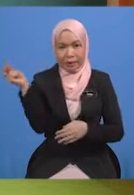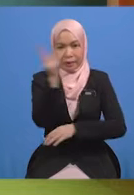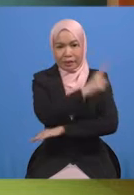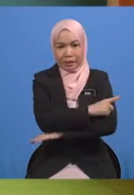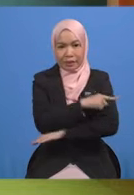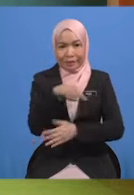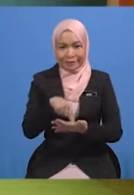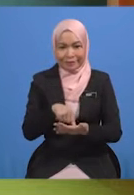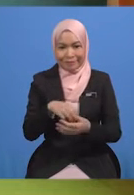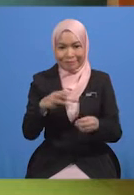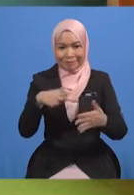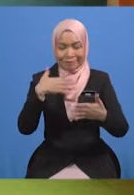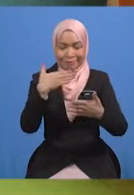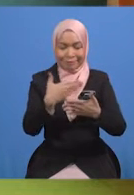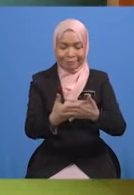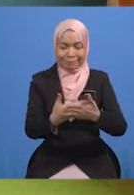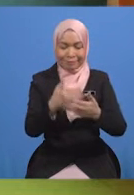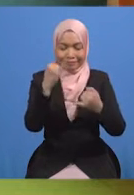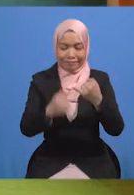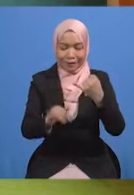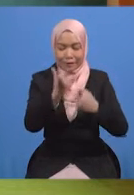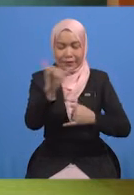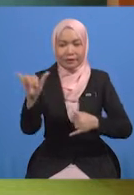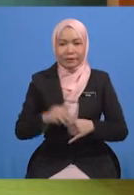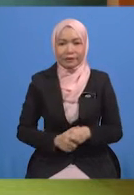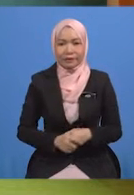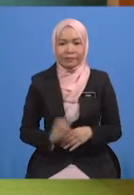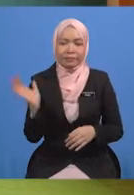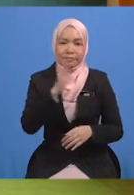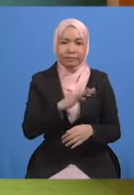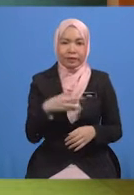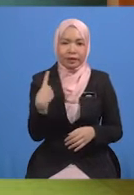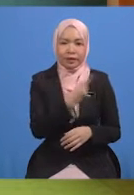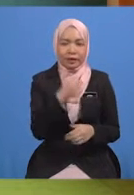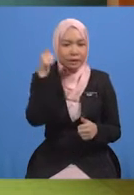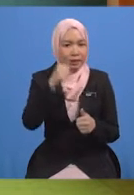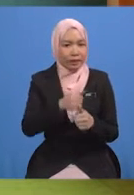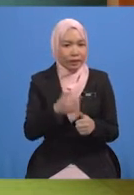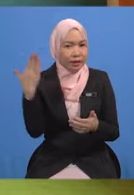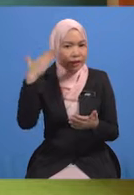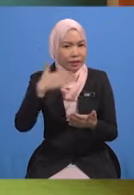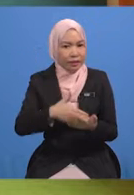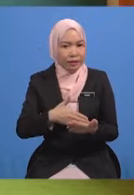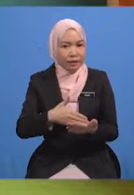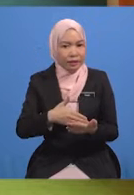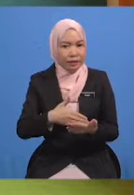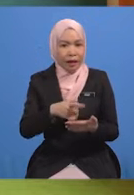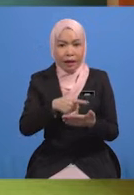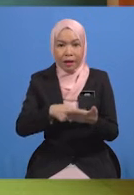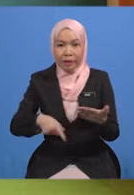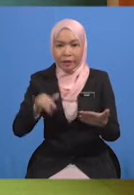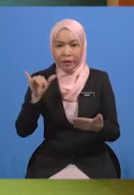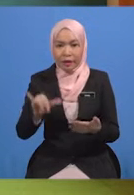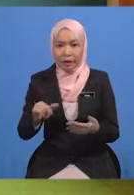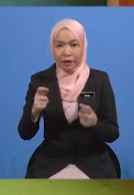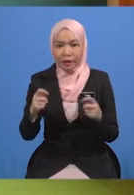Pembelajaran kita telah sampai ke penghujungnya. Mari kita ingat semula